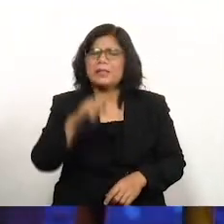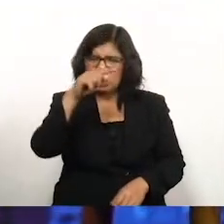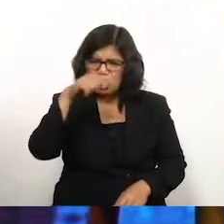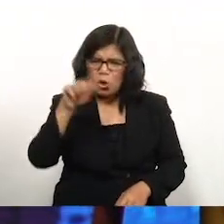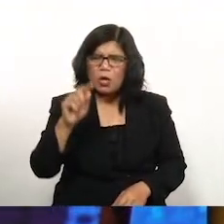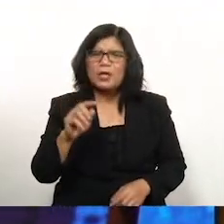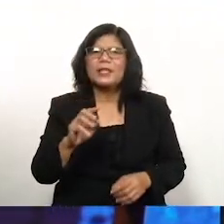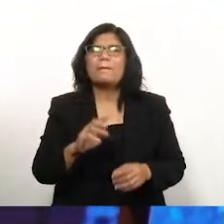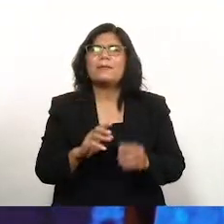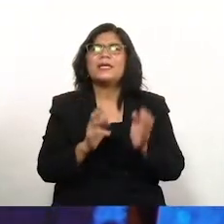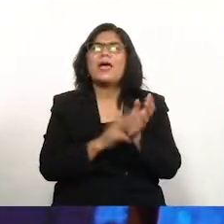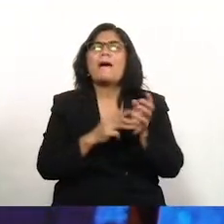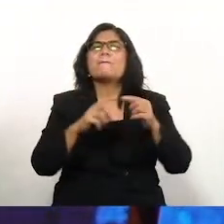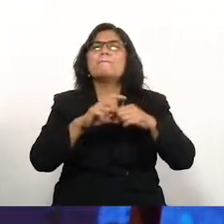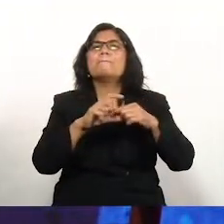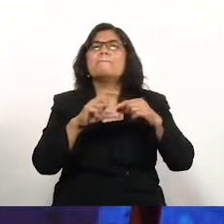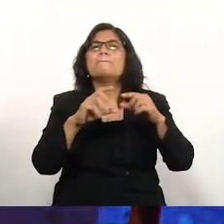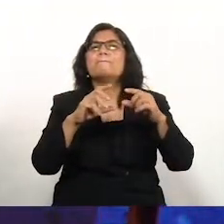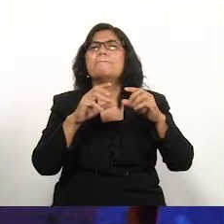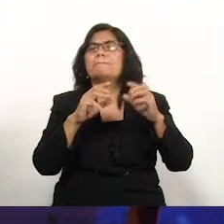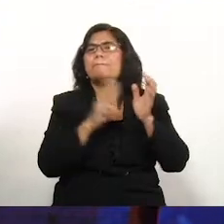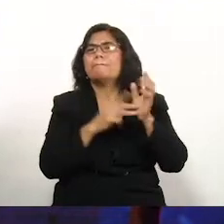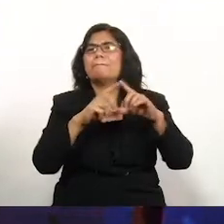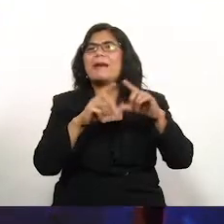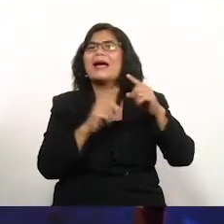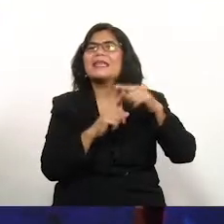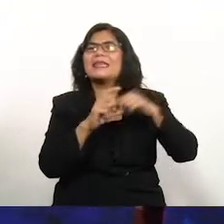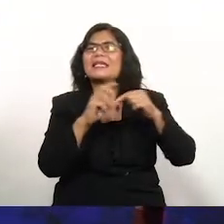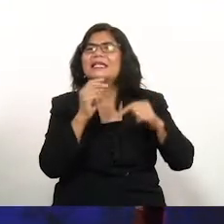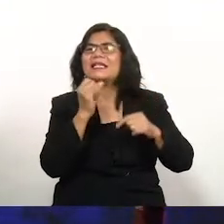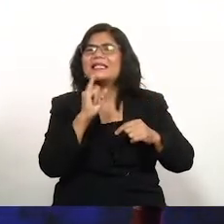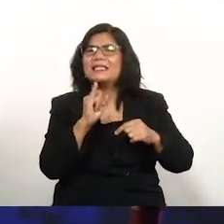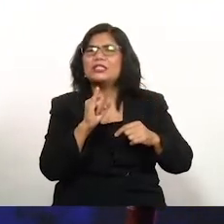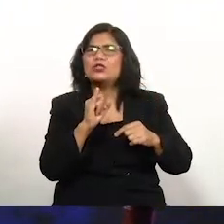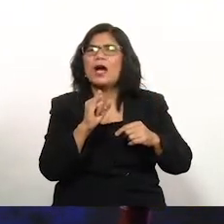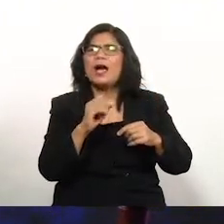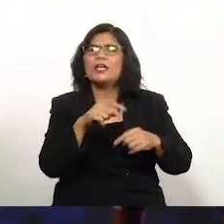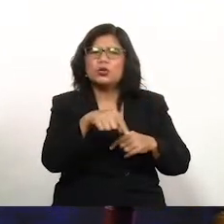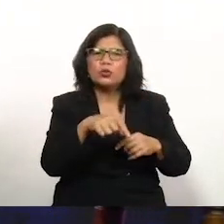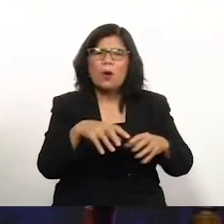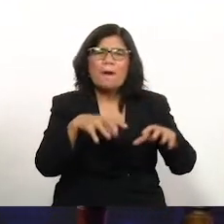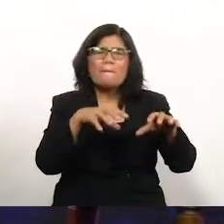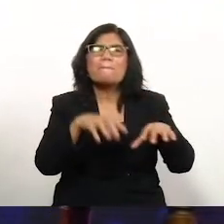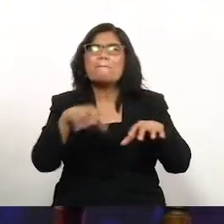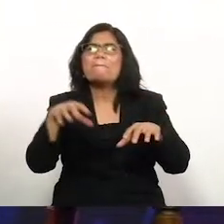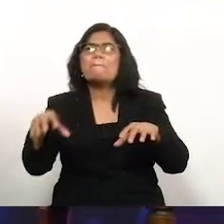materi juga salah satu bagian dari paket berkat yang Tuhan sediakan Kenapa kita masih tolak